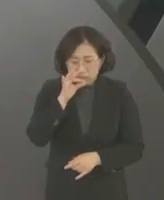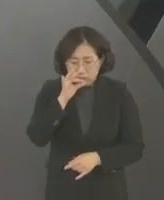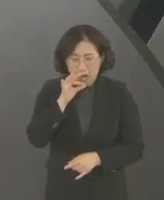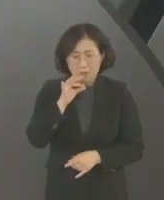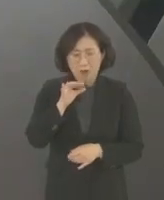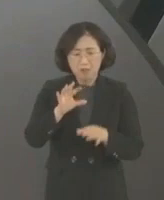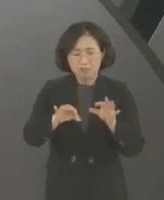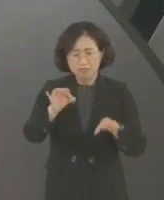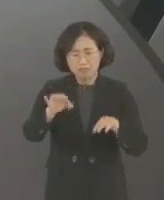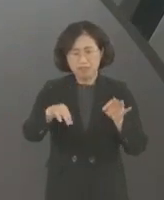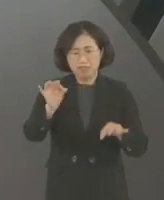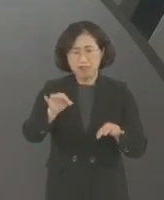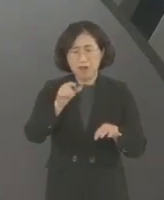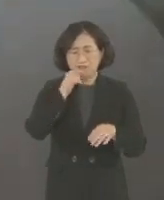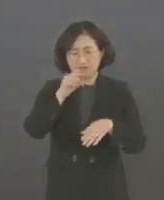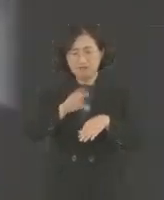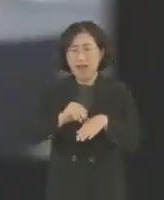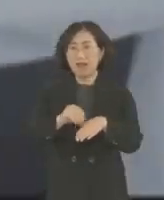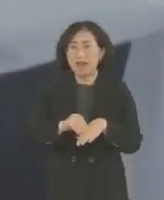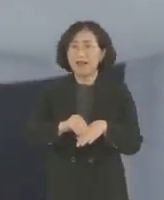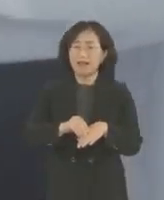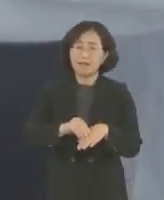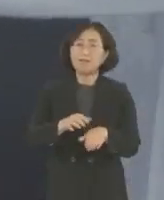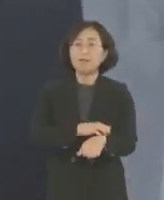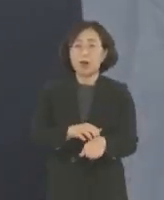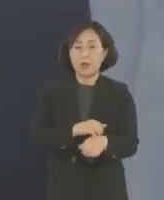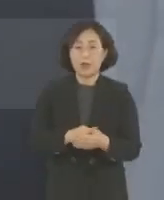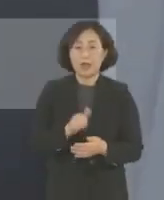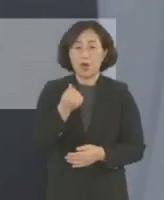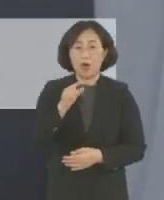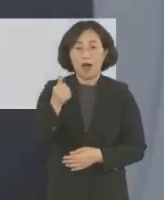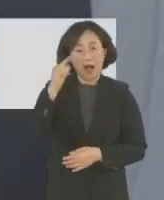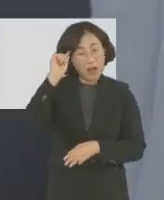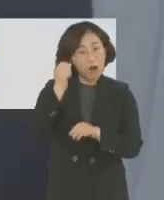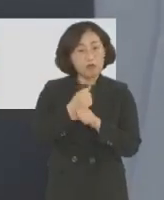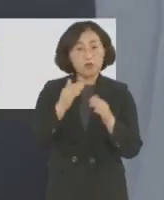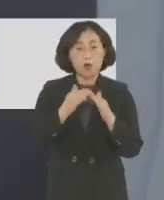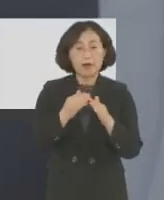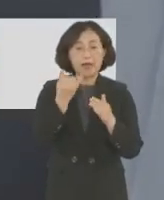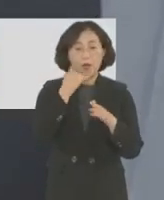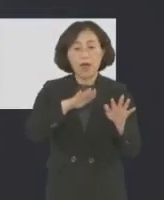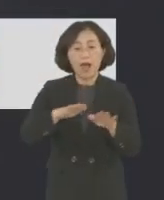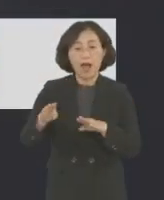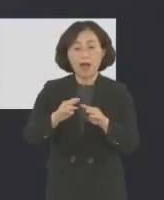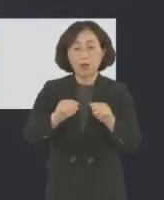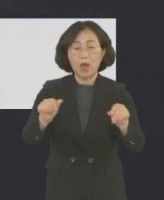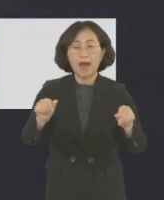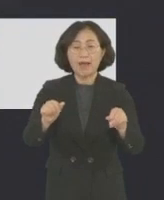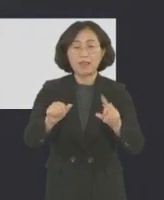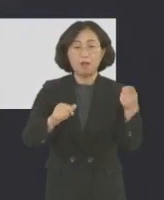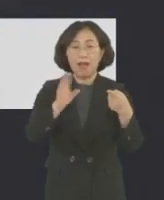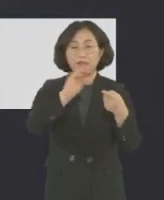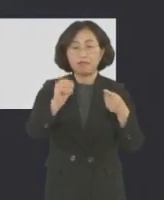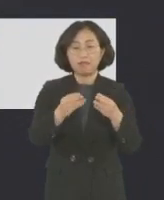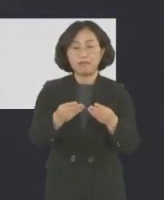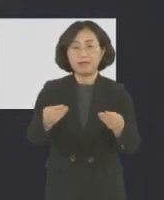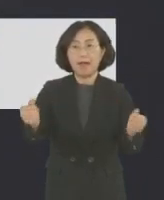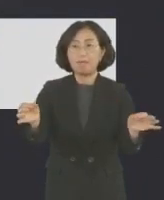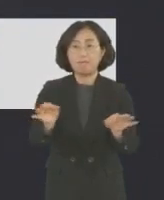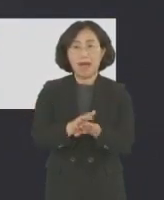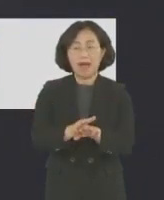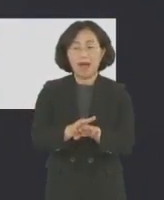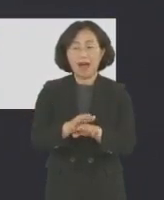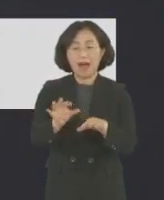눅눅해져 구부러지거나 일그러집니다. 화학연구원이 해양과 토양에서 100% 생분해되면서도